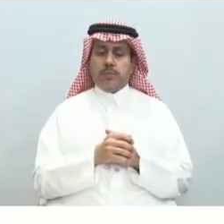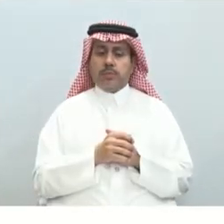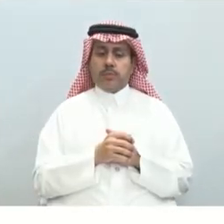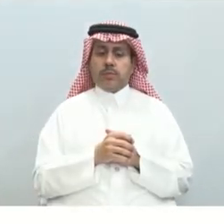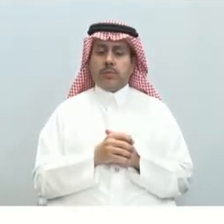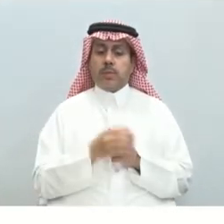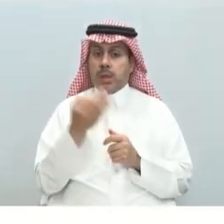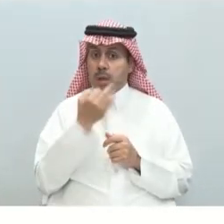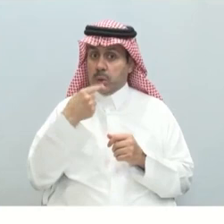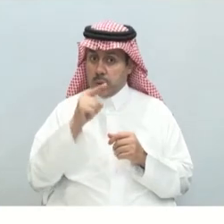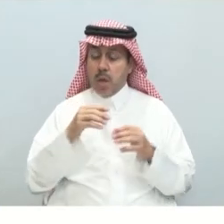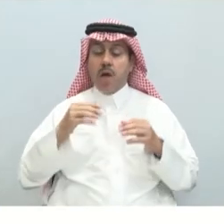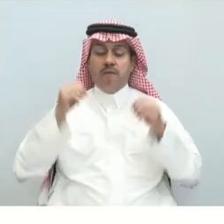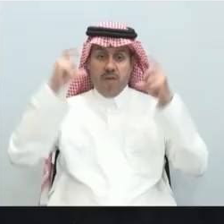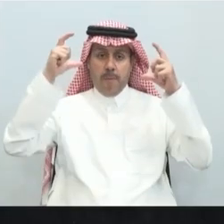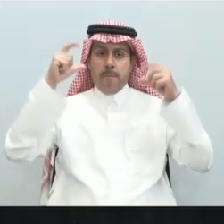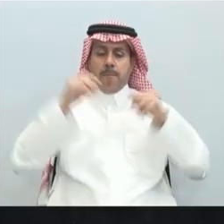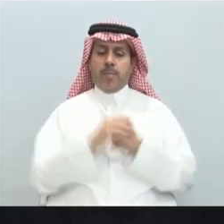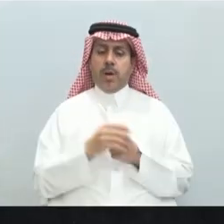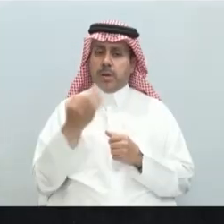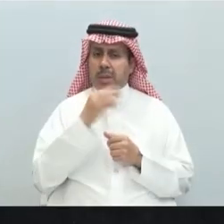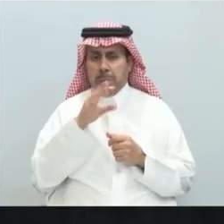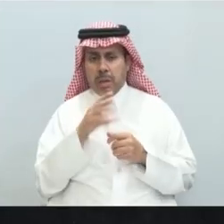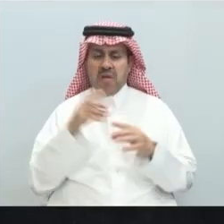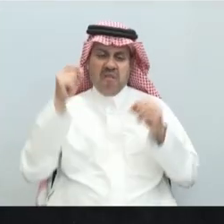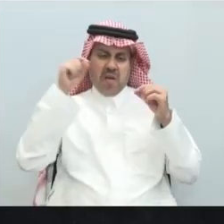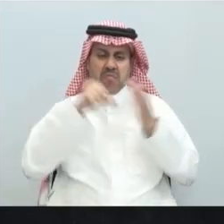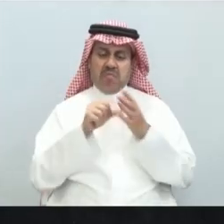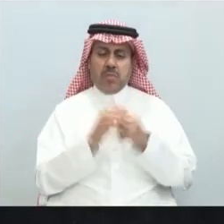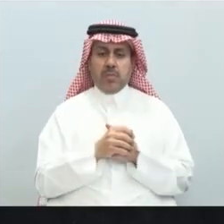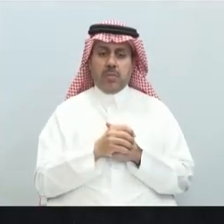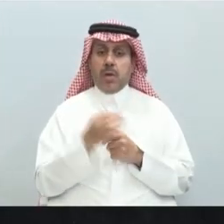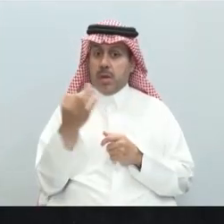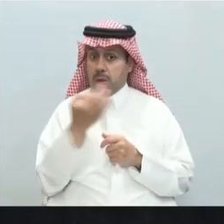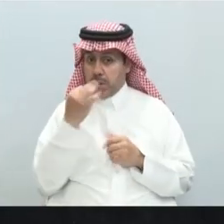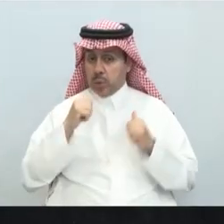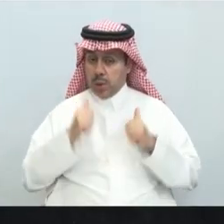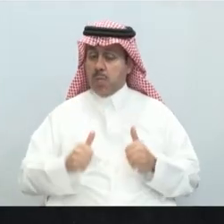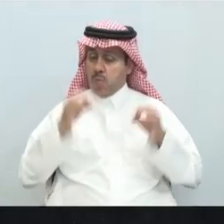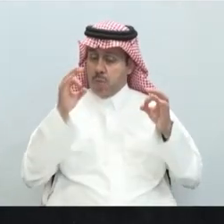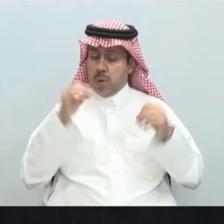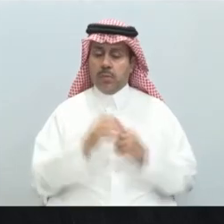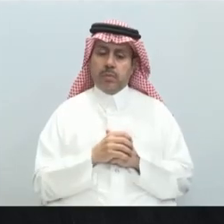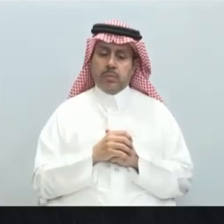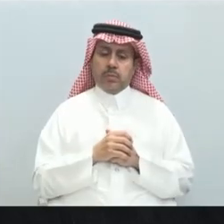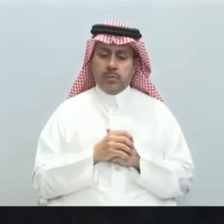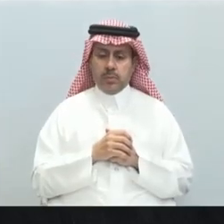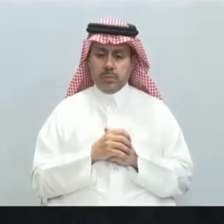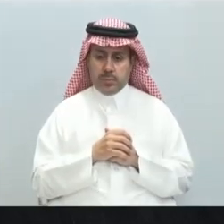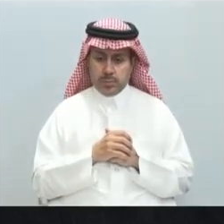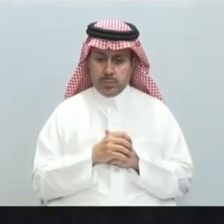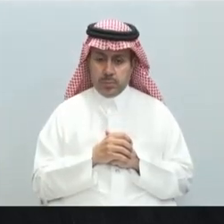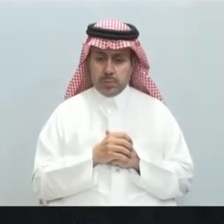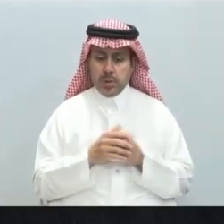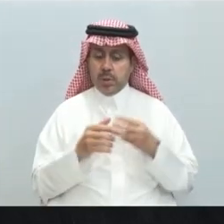فهم الايات لذلك ينبغي للطالب والطالبه ان يعتني بصحه التلاوه للايات الكريمات